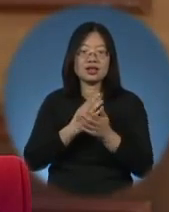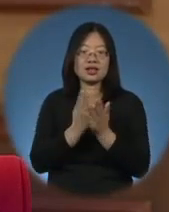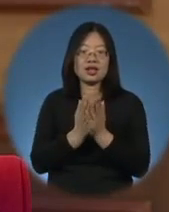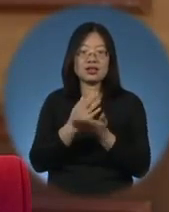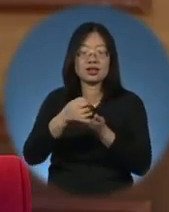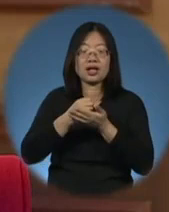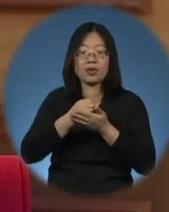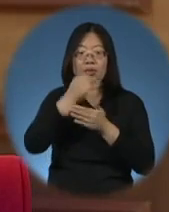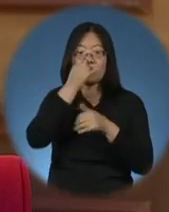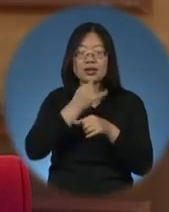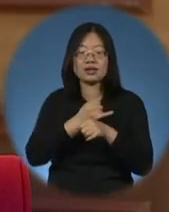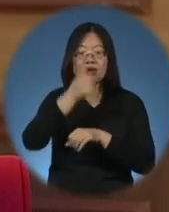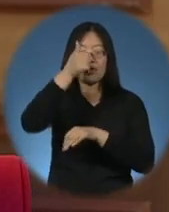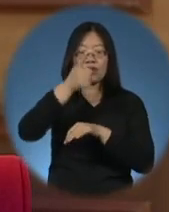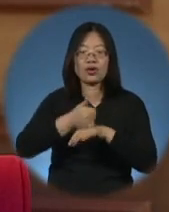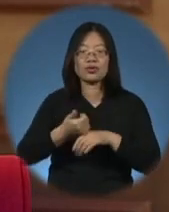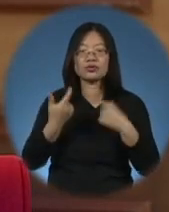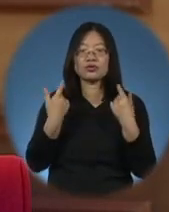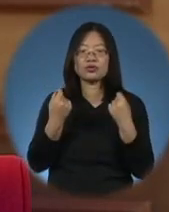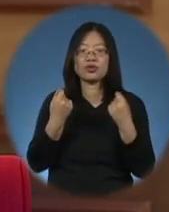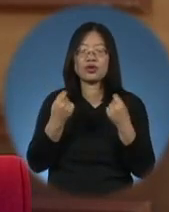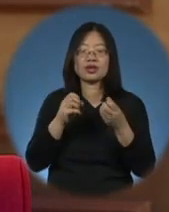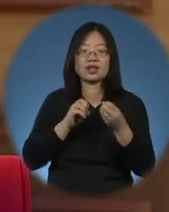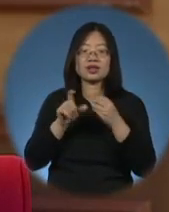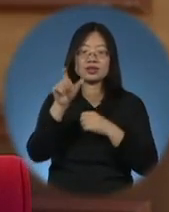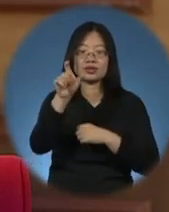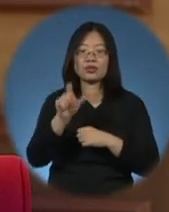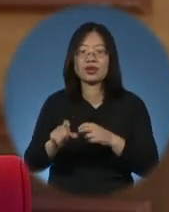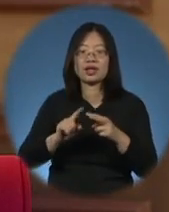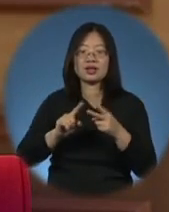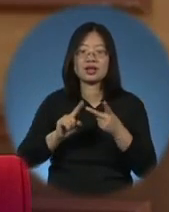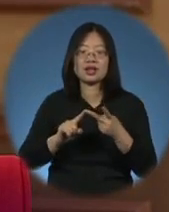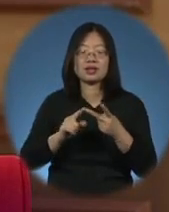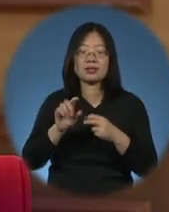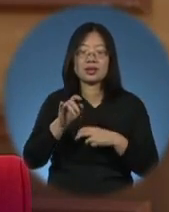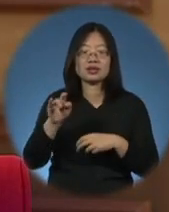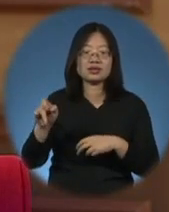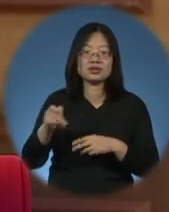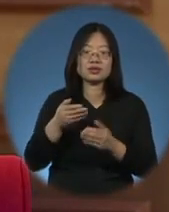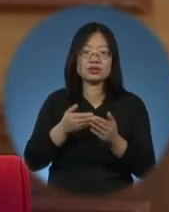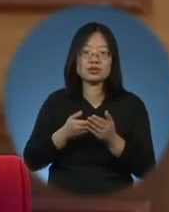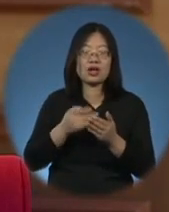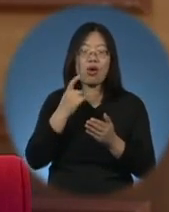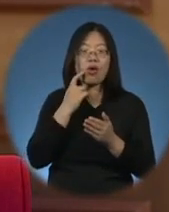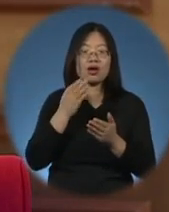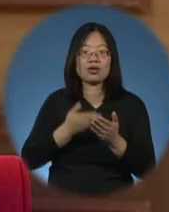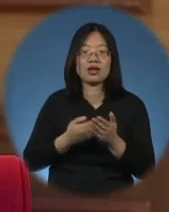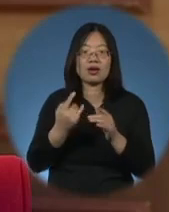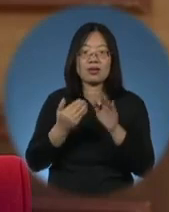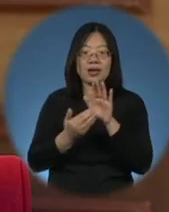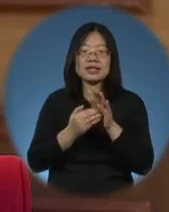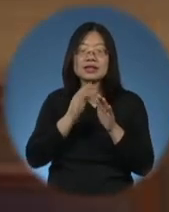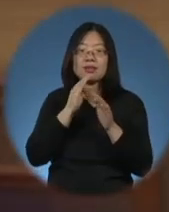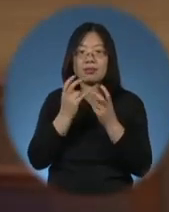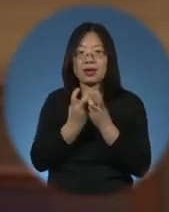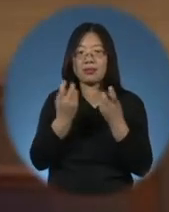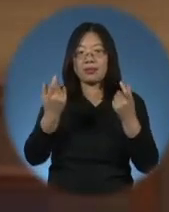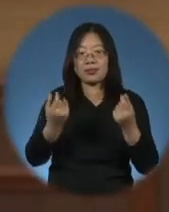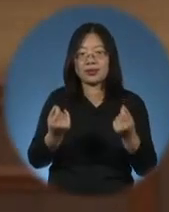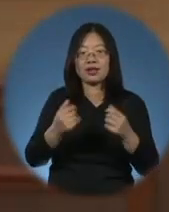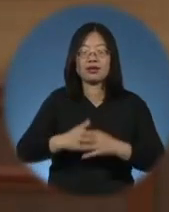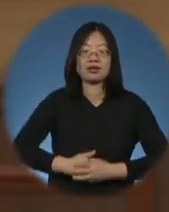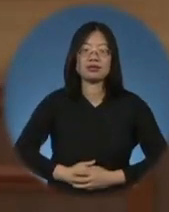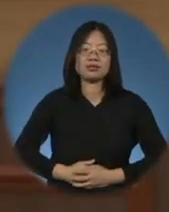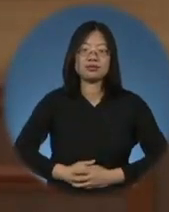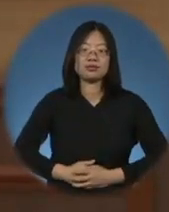다양하게 가지는 것이 결국 그런 그 댓글 공작이라든가 혹은 페이크 뉴스를 막는 진정한 방법일 것 같은 생각이 들어요. 그런